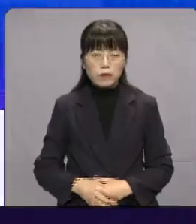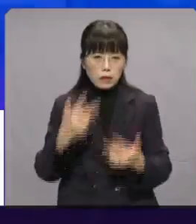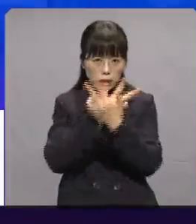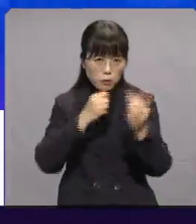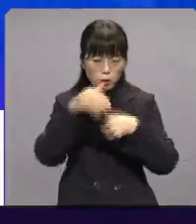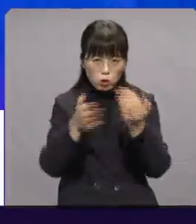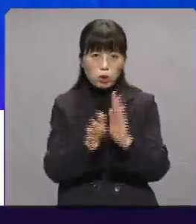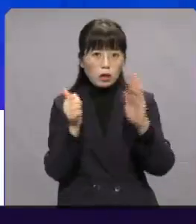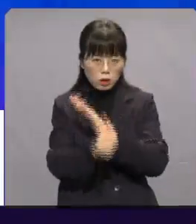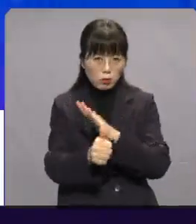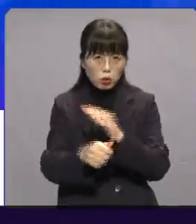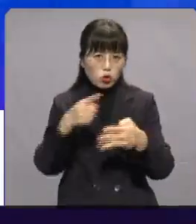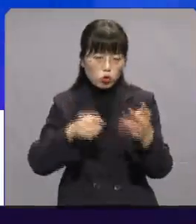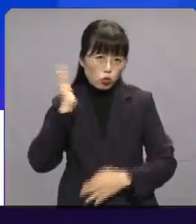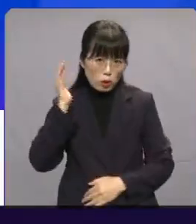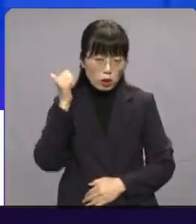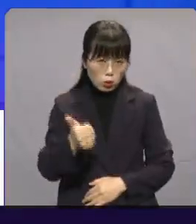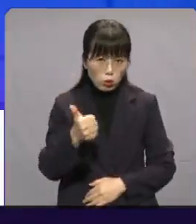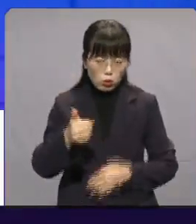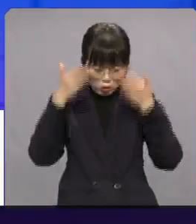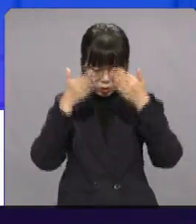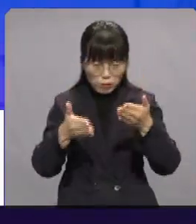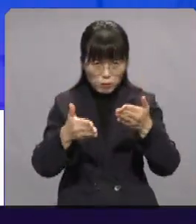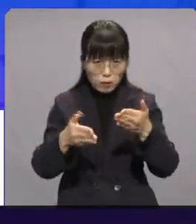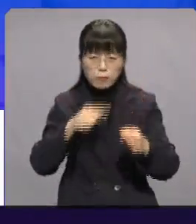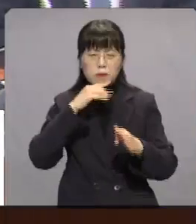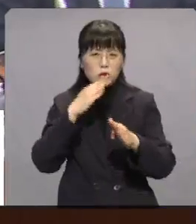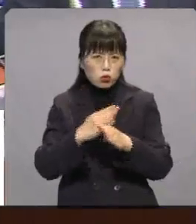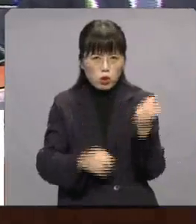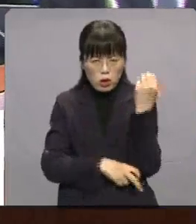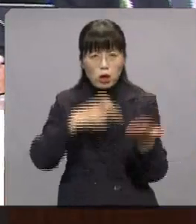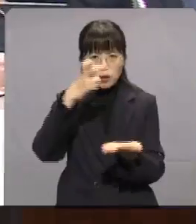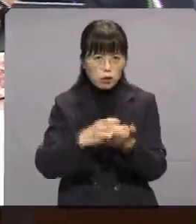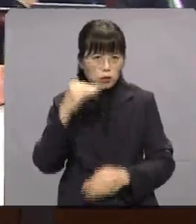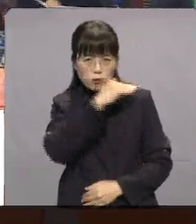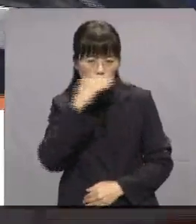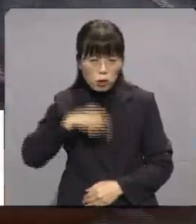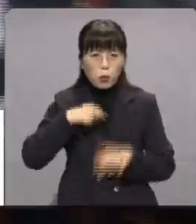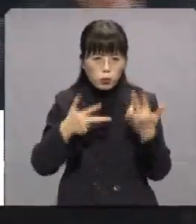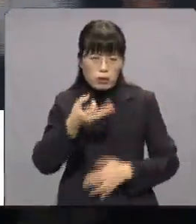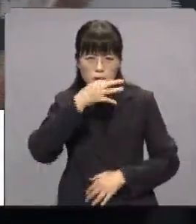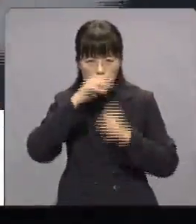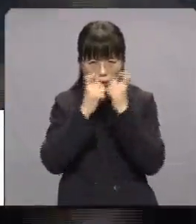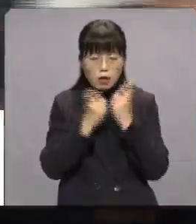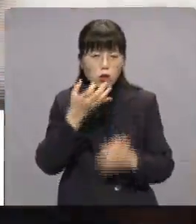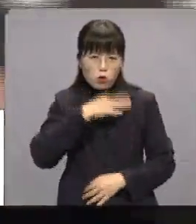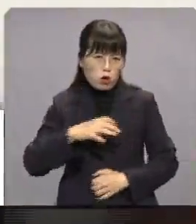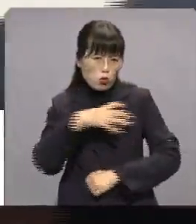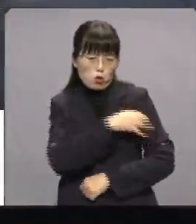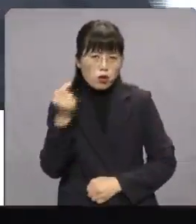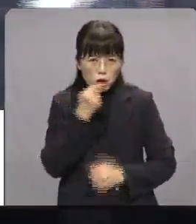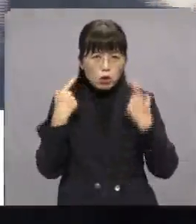이재명 더불어민주당 대표는 윤성열 대통령을 견해 민주주의 헌정 질서를 자신의 사적 이익과 권력